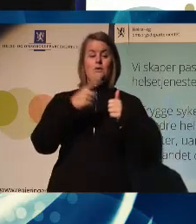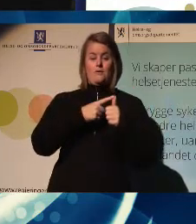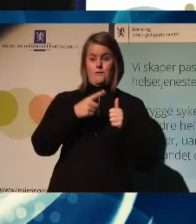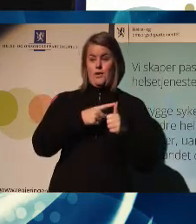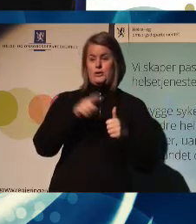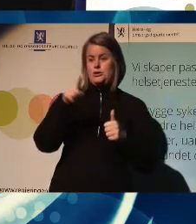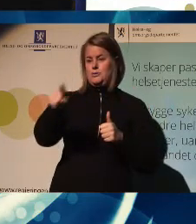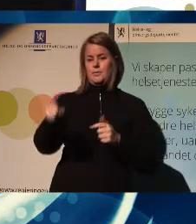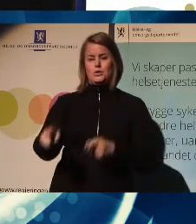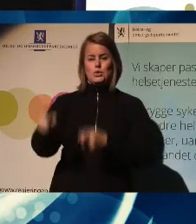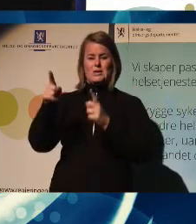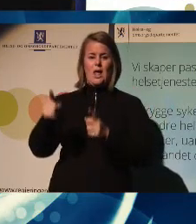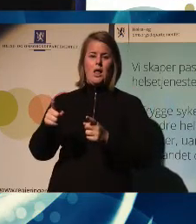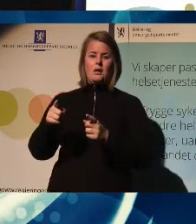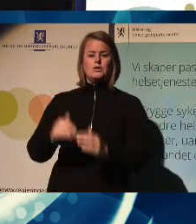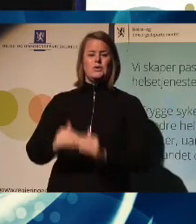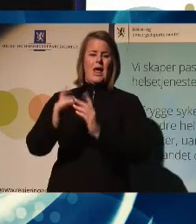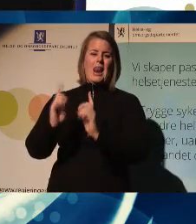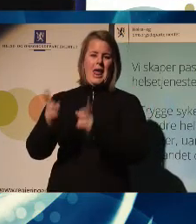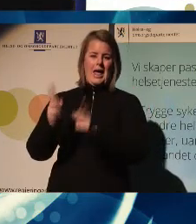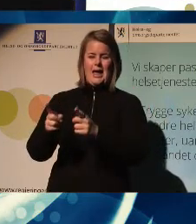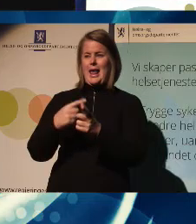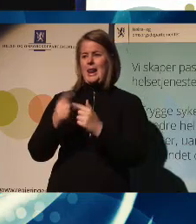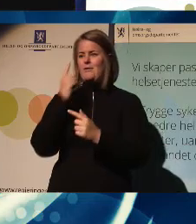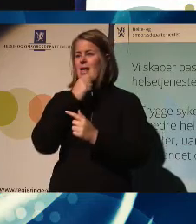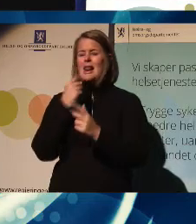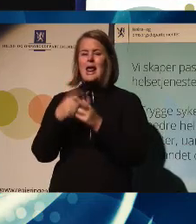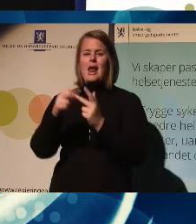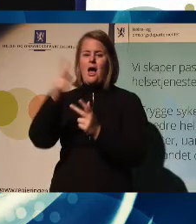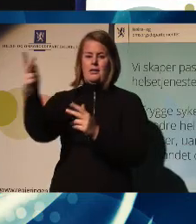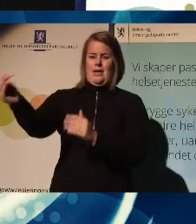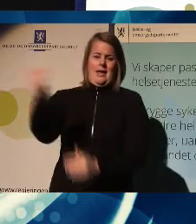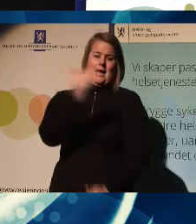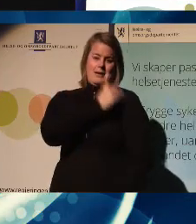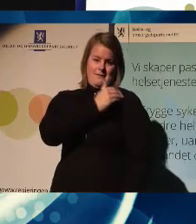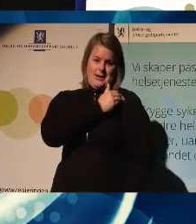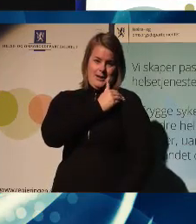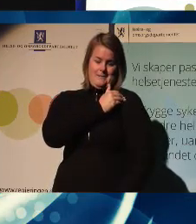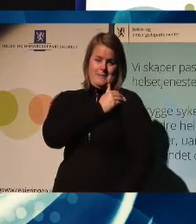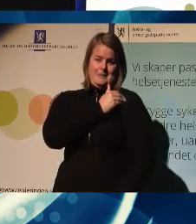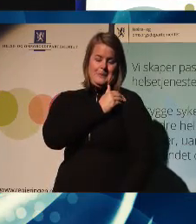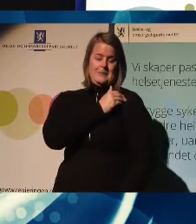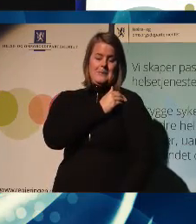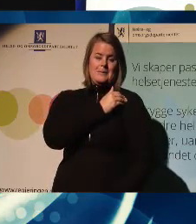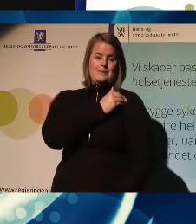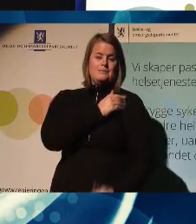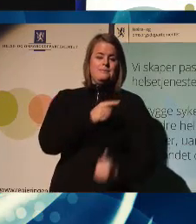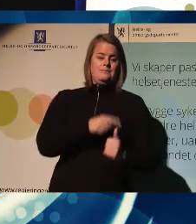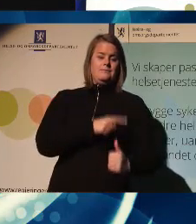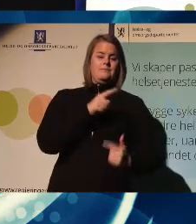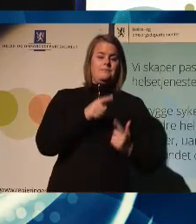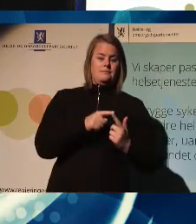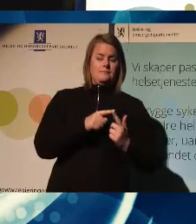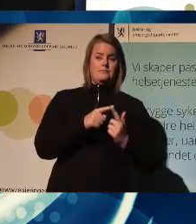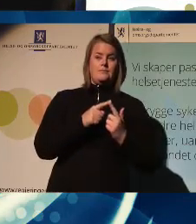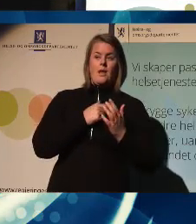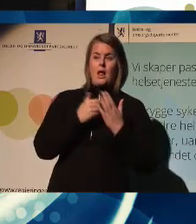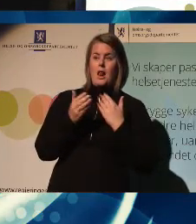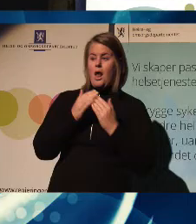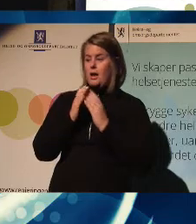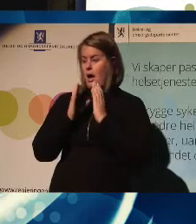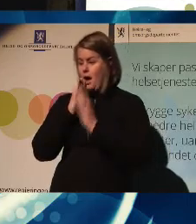en sosiallærer, en foreldre eller andre. Jeg lager så en avtale med den